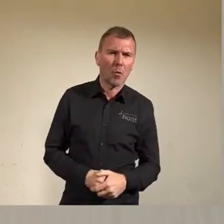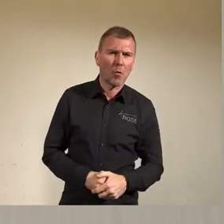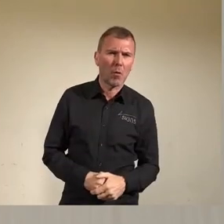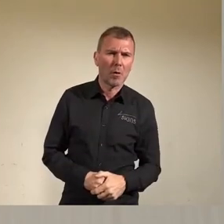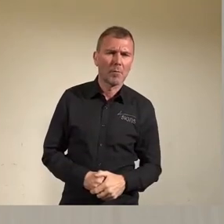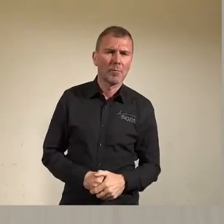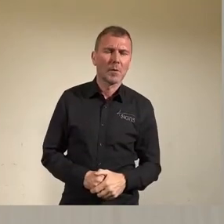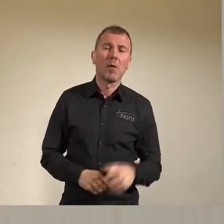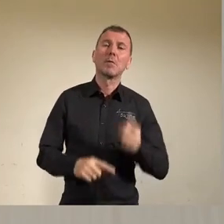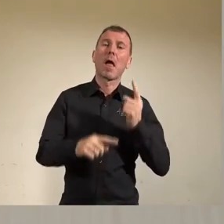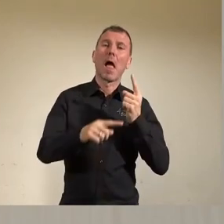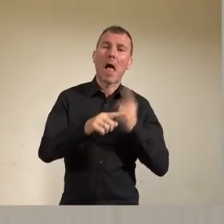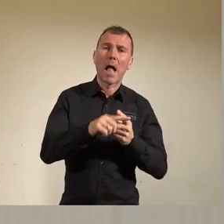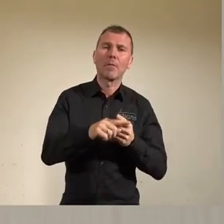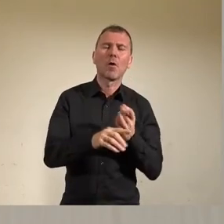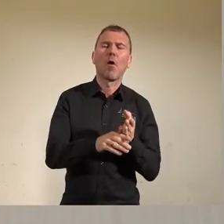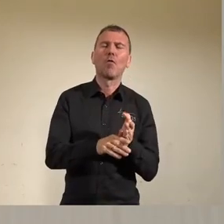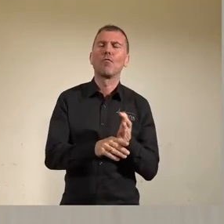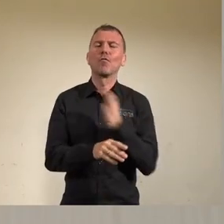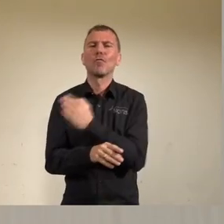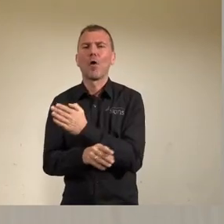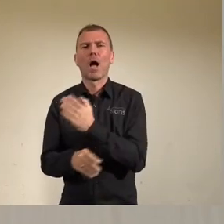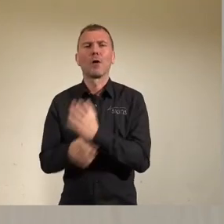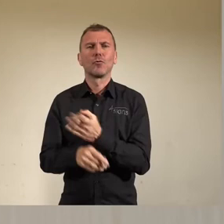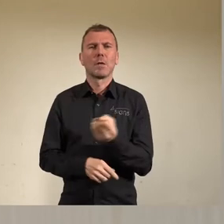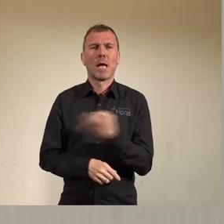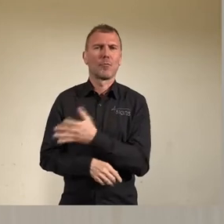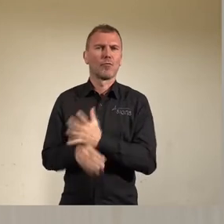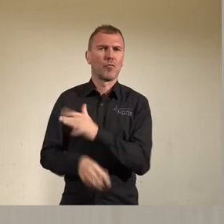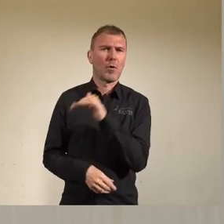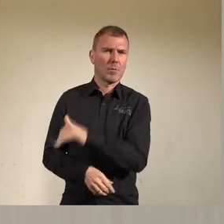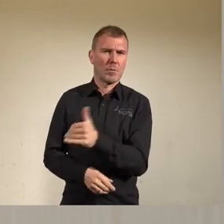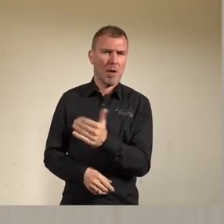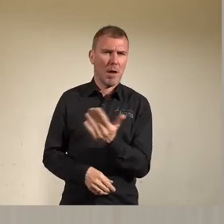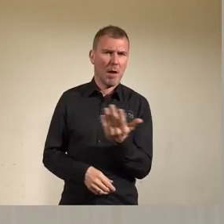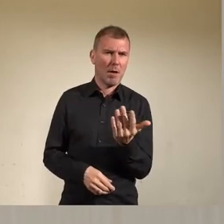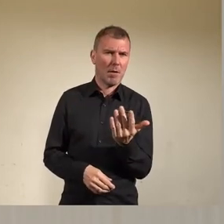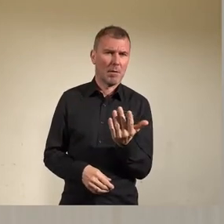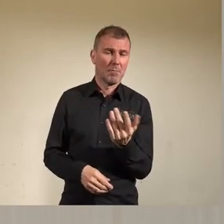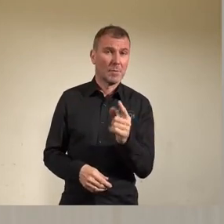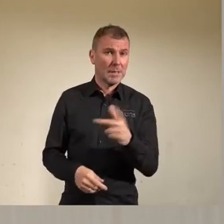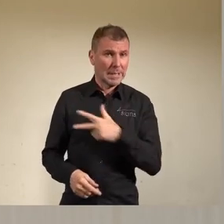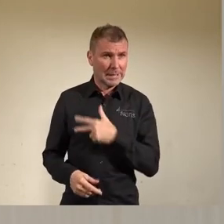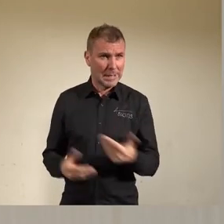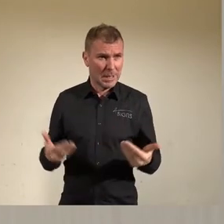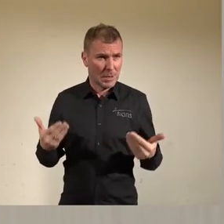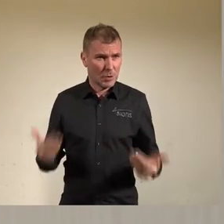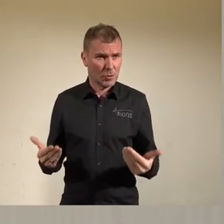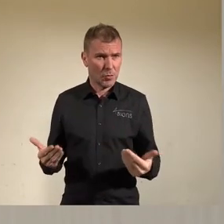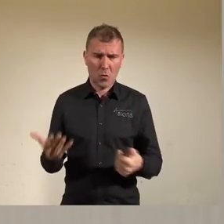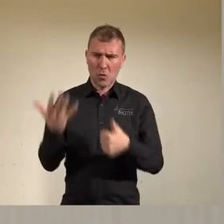die Hälfte sehr wahrscheinlich schon vorher im Entwurf des Haushalts drin war. Und jetzt ist es so, dann sind